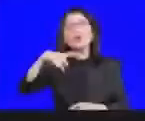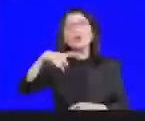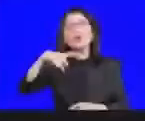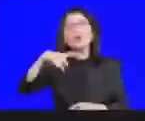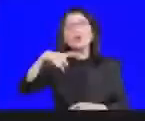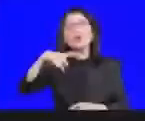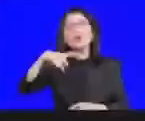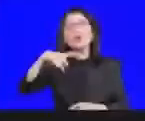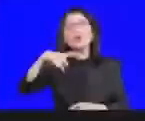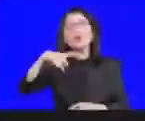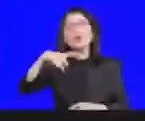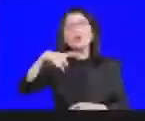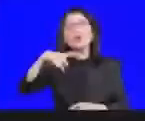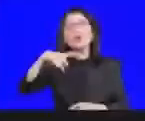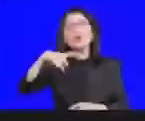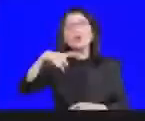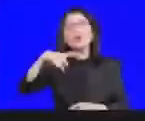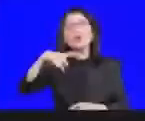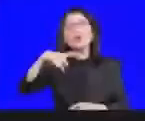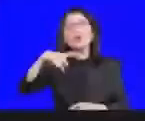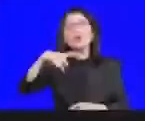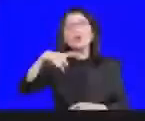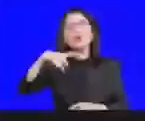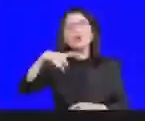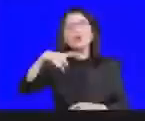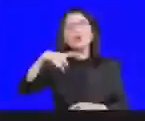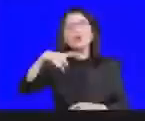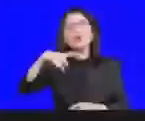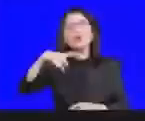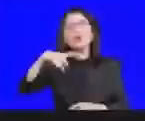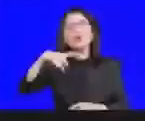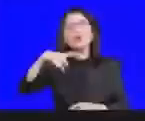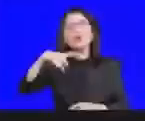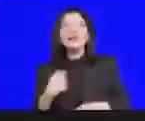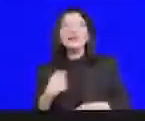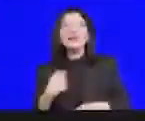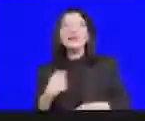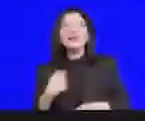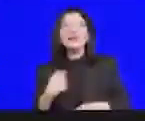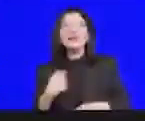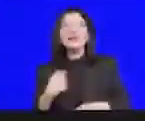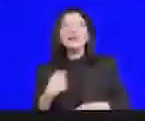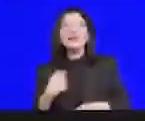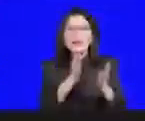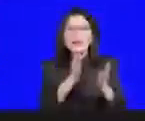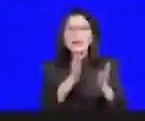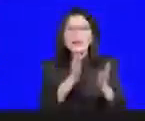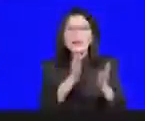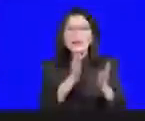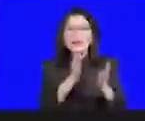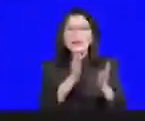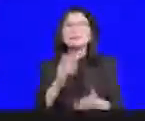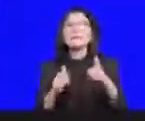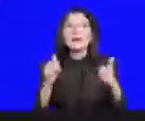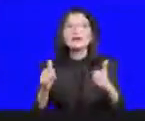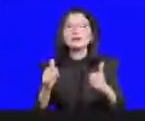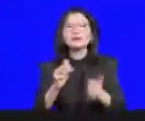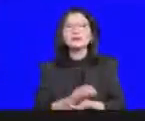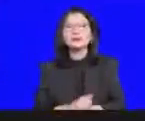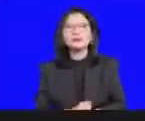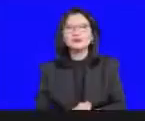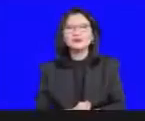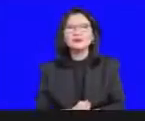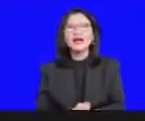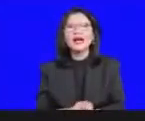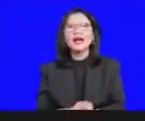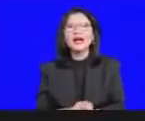buku. Dan beberapa orang tua itu mempercayakan sekolah kepada kami karena disiplin, dan kami mengadopsi dari buku